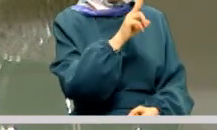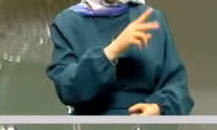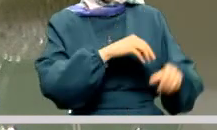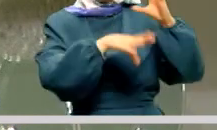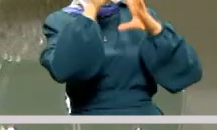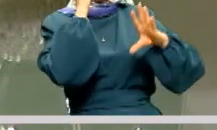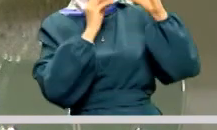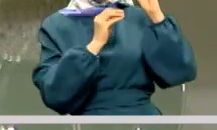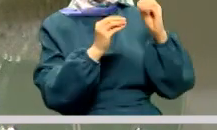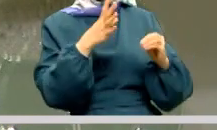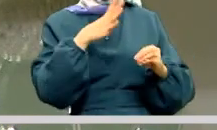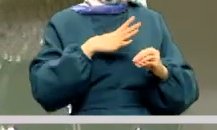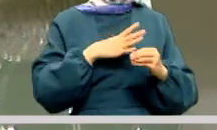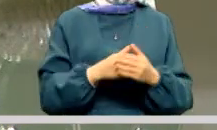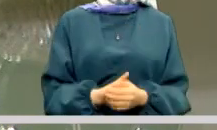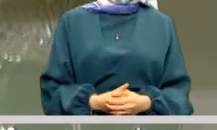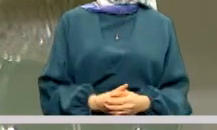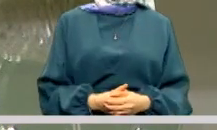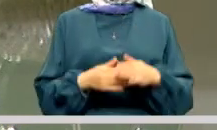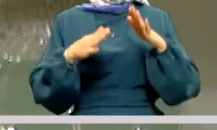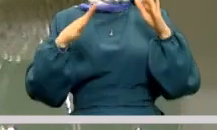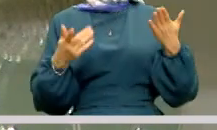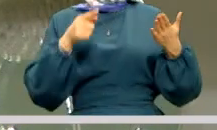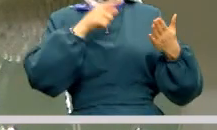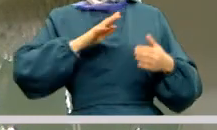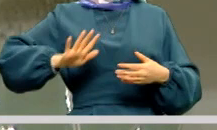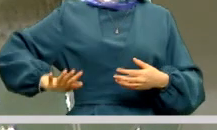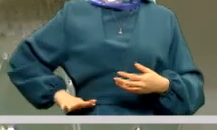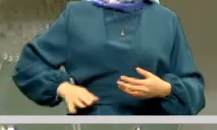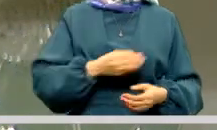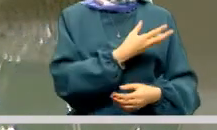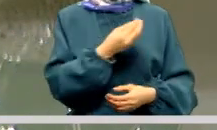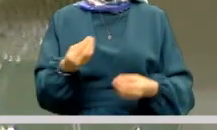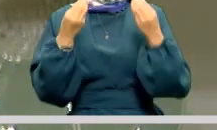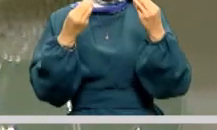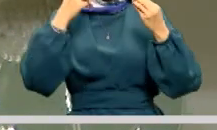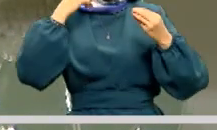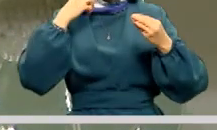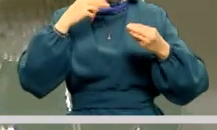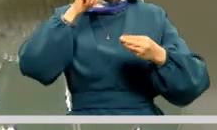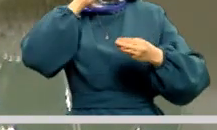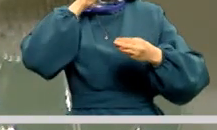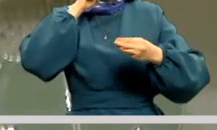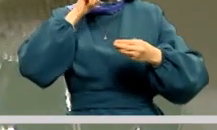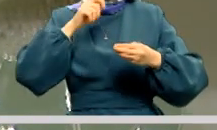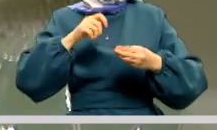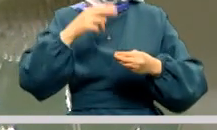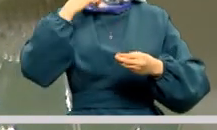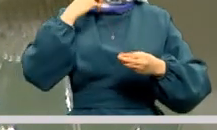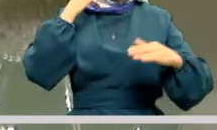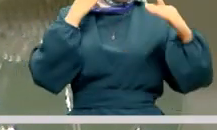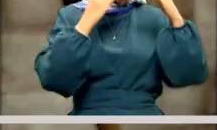de anne babamızdan yakın çevremizden nasıl o çocukları Biz daha güzel ahlaklı Müslüman ahlakına daha yakışır şekilde